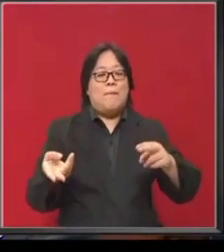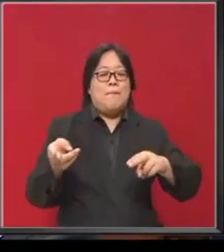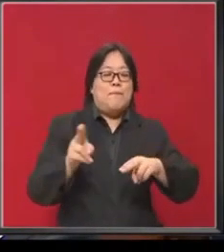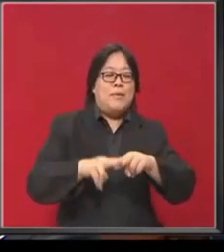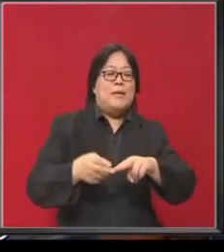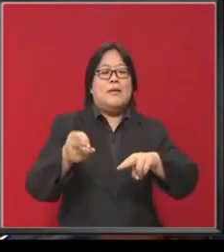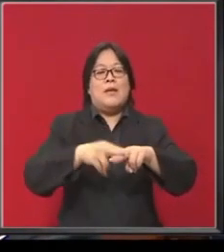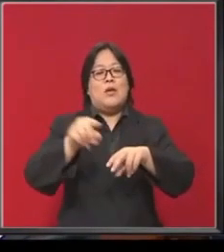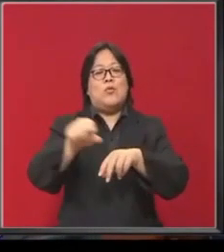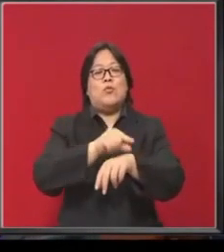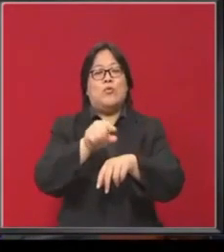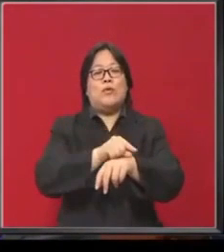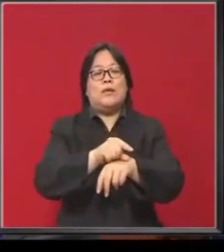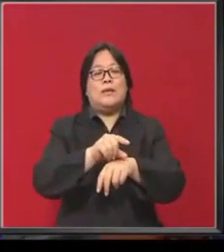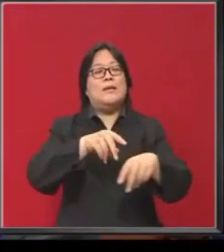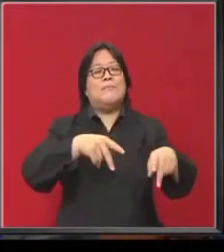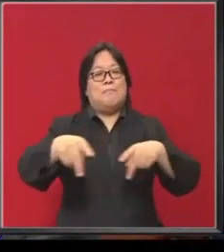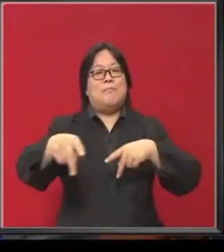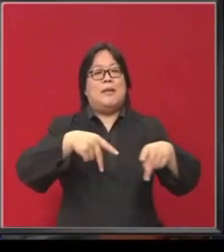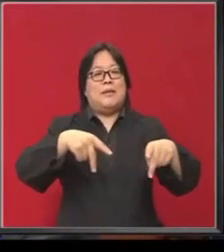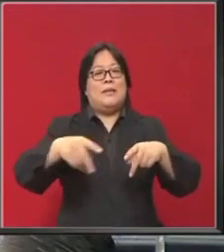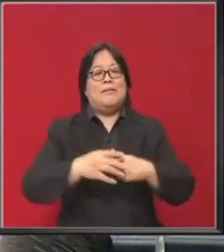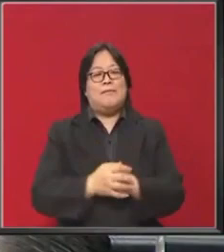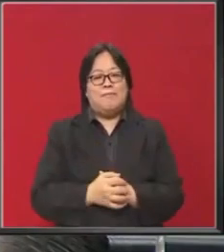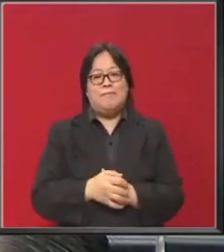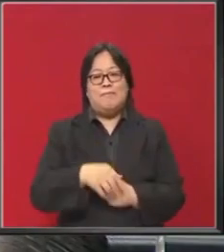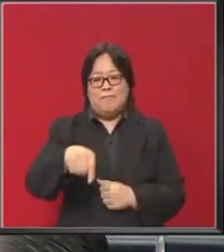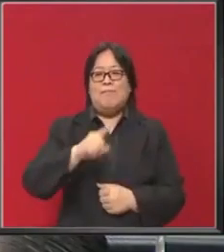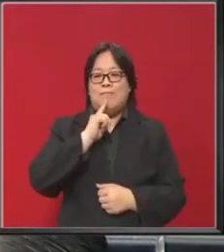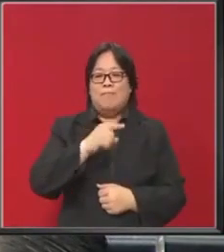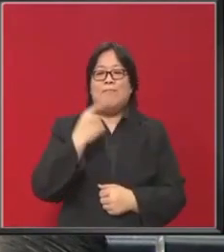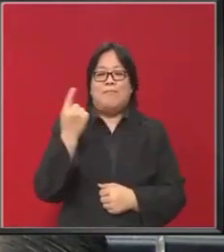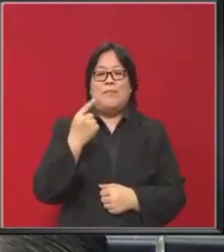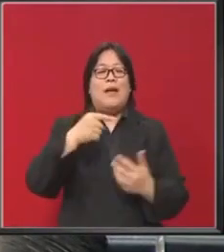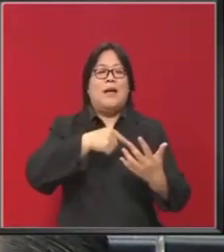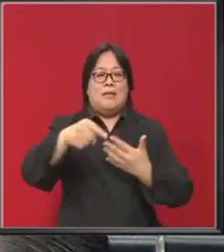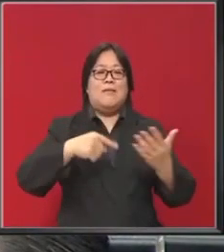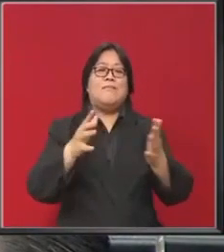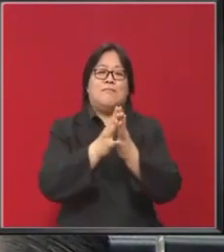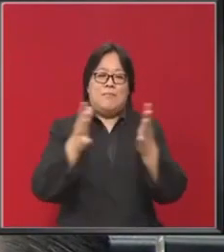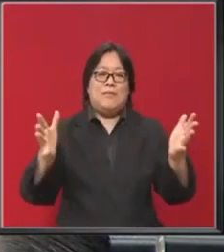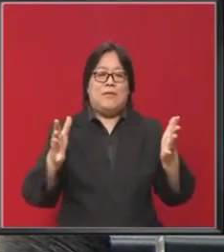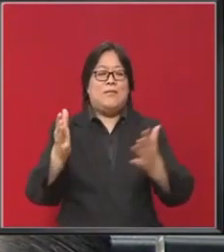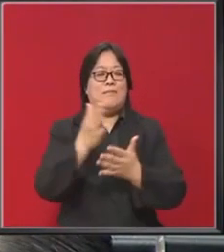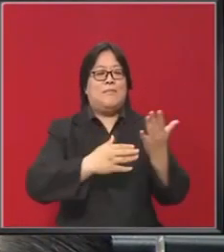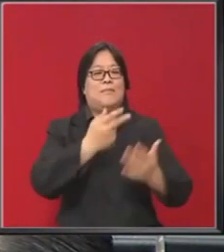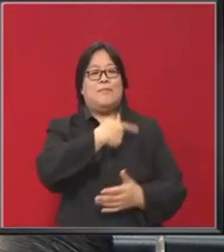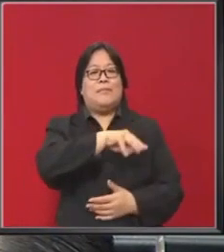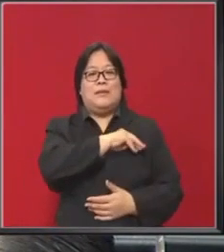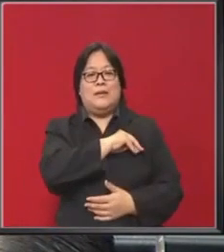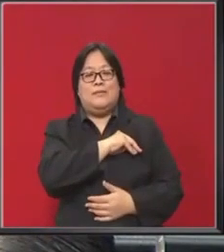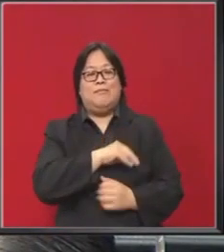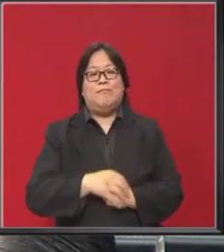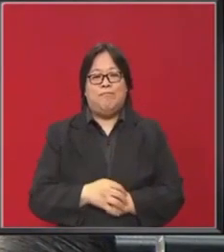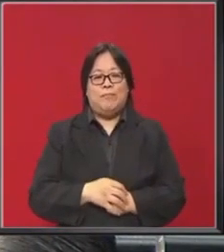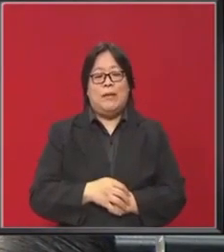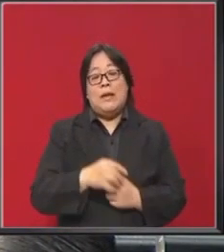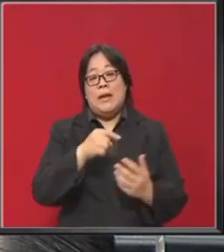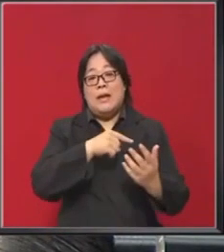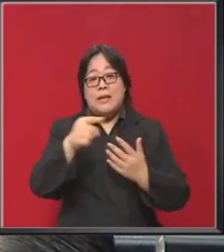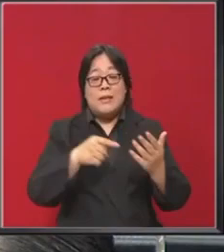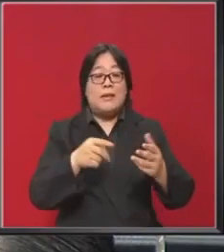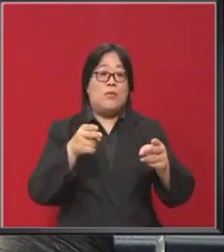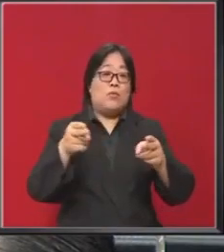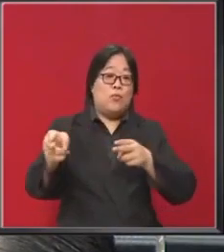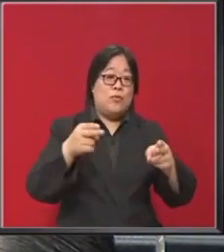penggunaan sisir plastik yang ini merupakan salah satu diantara kau besar yang dilihat oleh pihak Kementerian dianterin